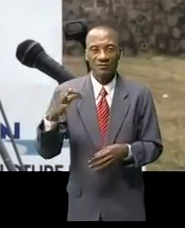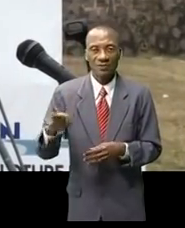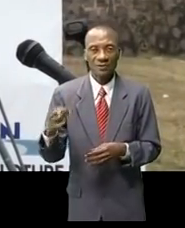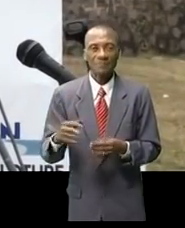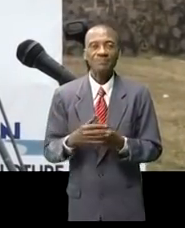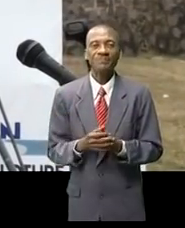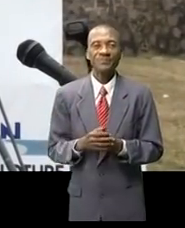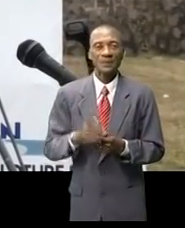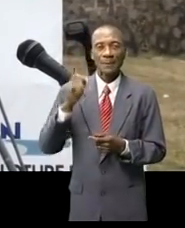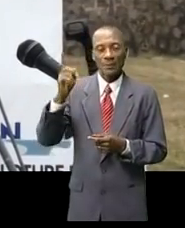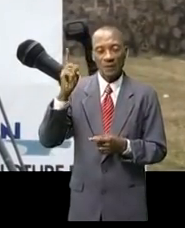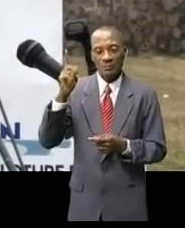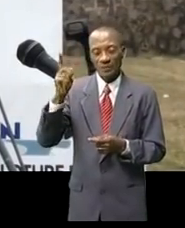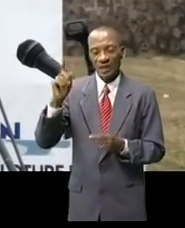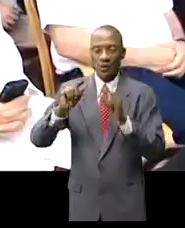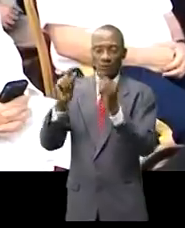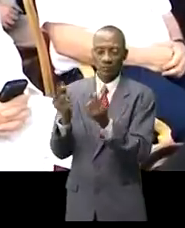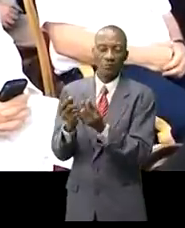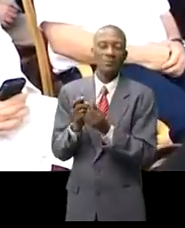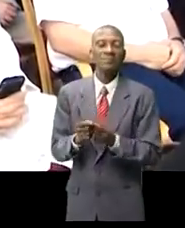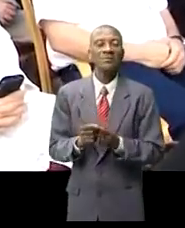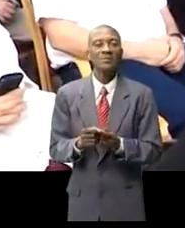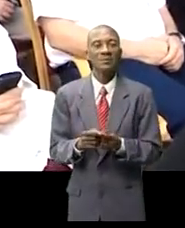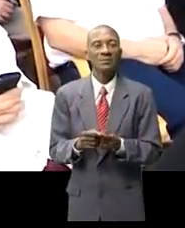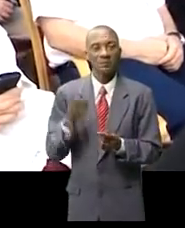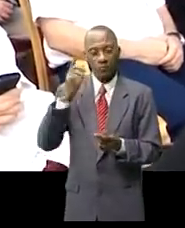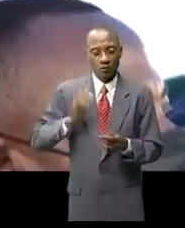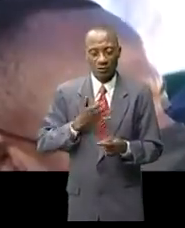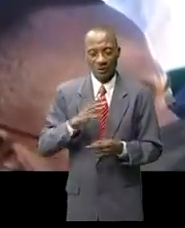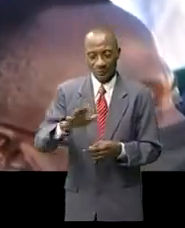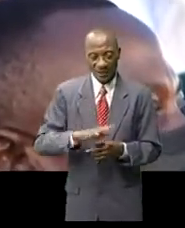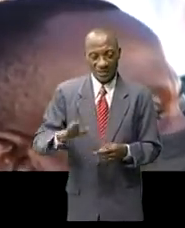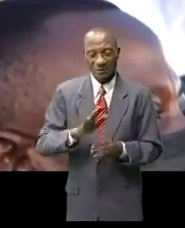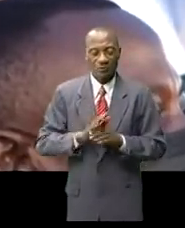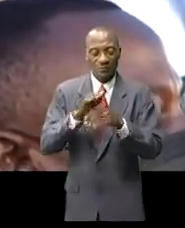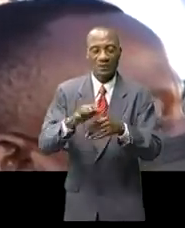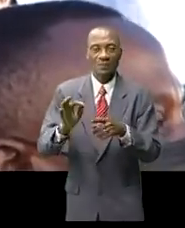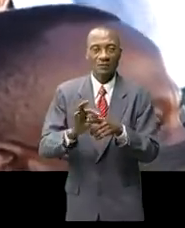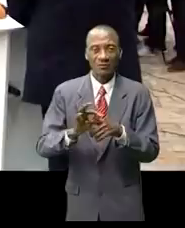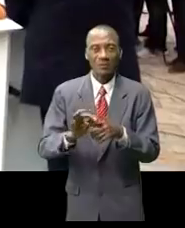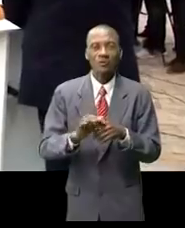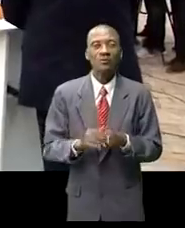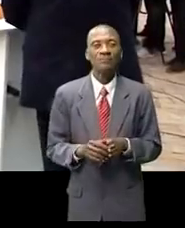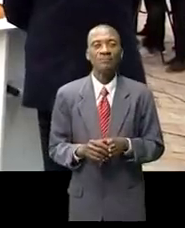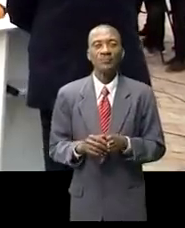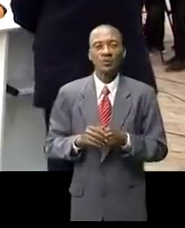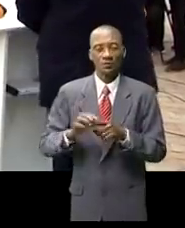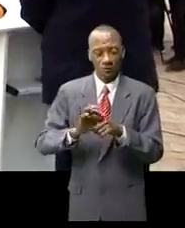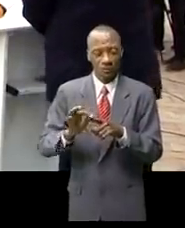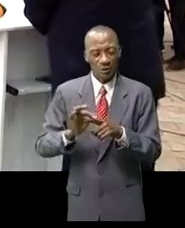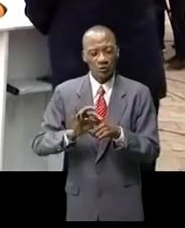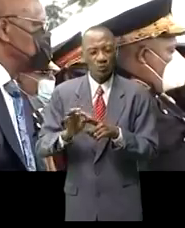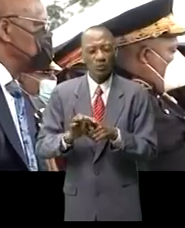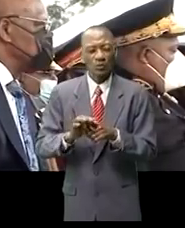de la coopération entre nos deux pays dans ce domaine de la formation qui est crucial. La formation des cadres militaires est une